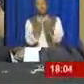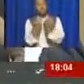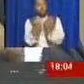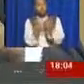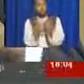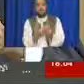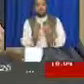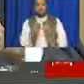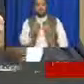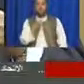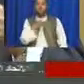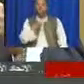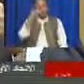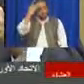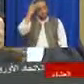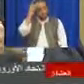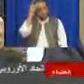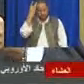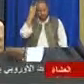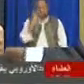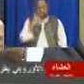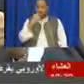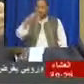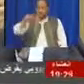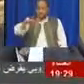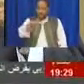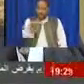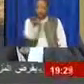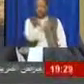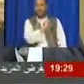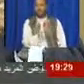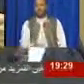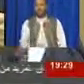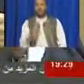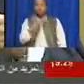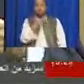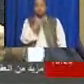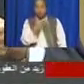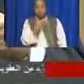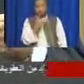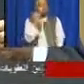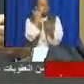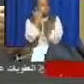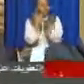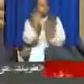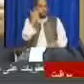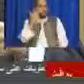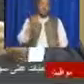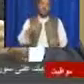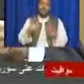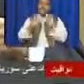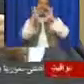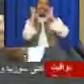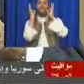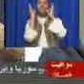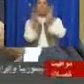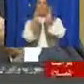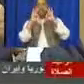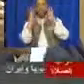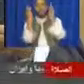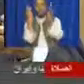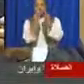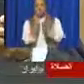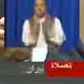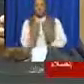لابد ان يكون فيهم المريض وان يكون فيهم الصغير وان يفكون فيهم الكبير العاجز وان يكون فيهم حتى في الاسره